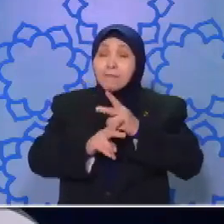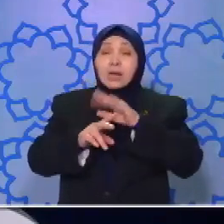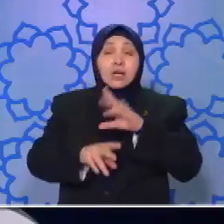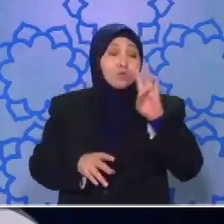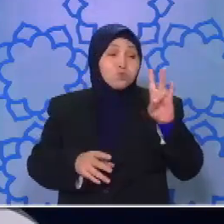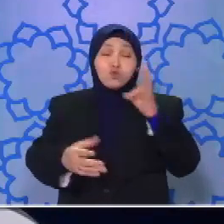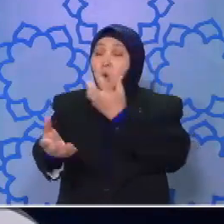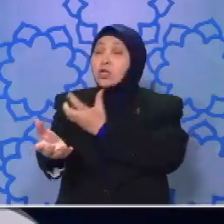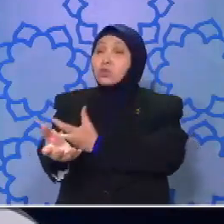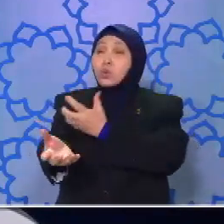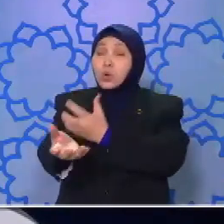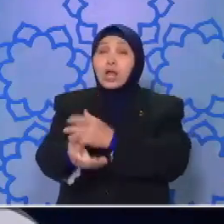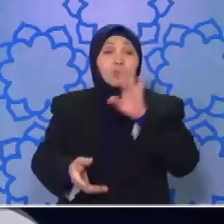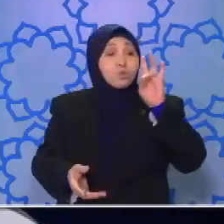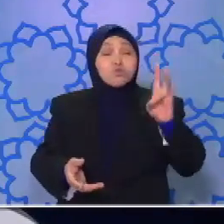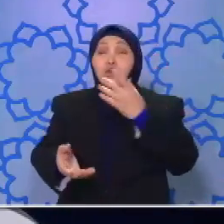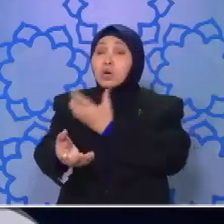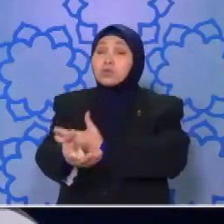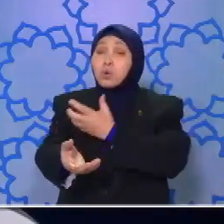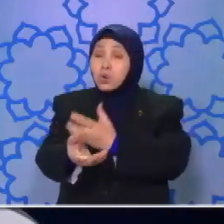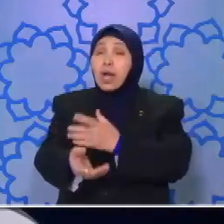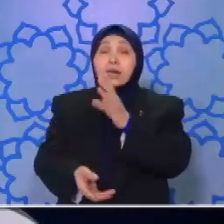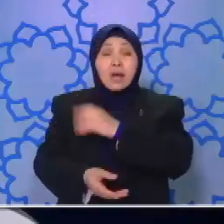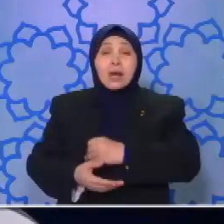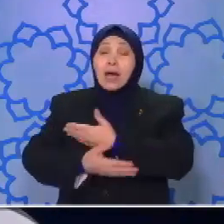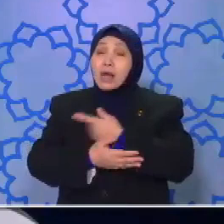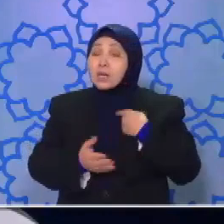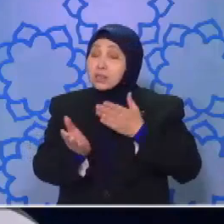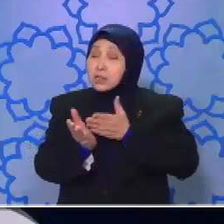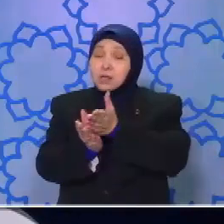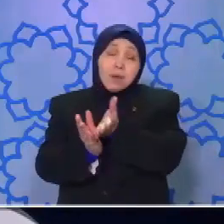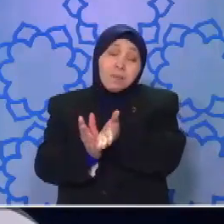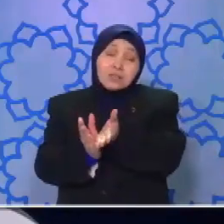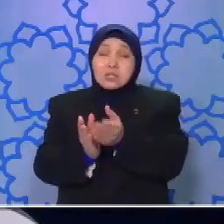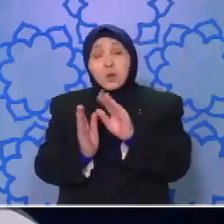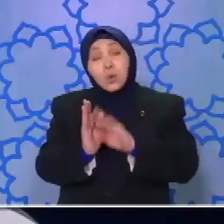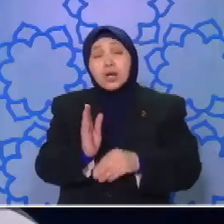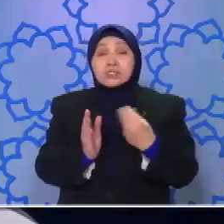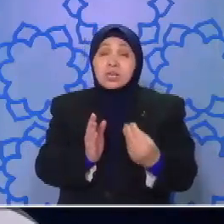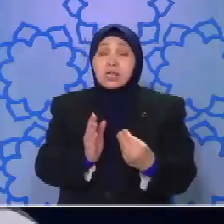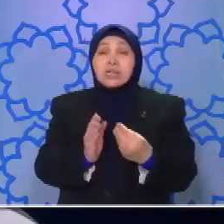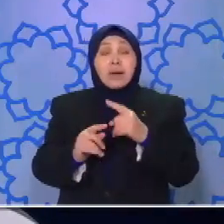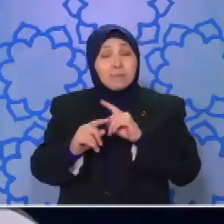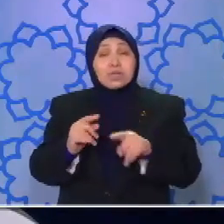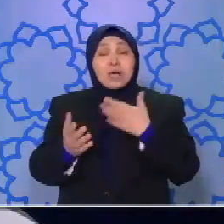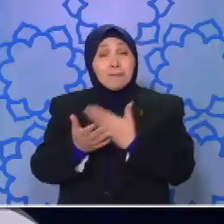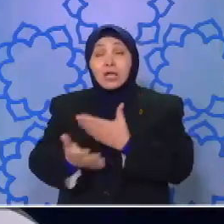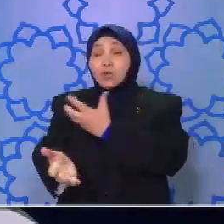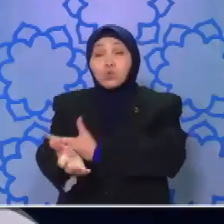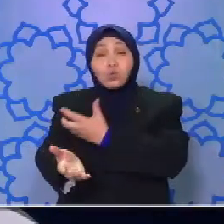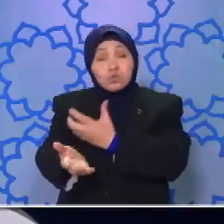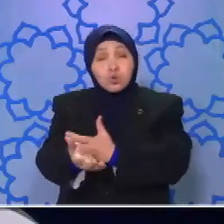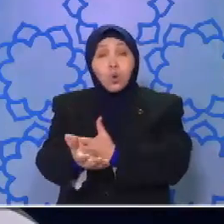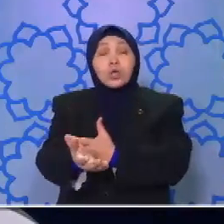7 keturunannya, sampai 7 keturunan. Mungkin anak kita terbabas sedikit, kurang sedikit, apa sebagainya, tapi sampai 7 keturunan Allah